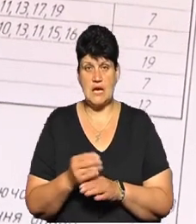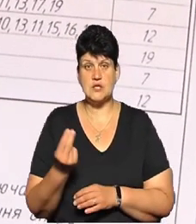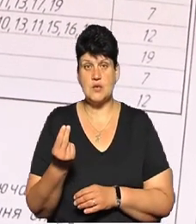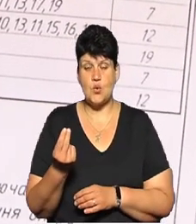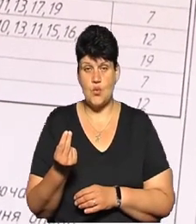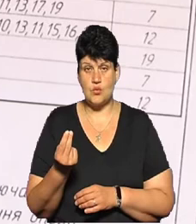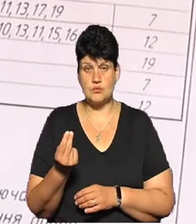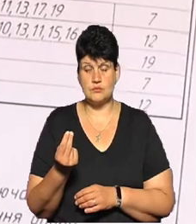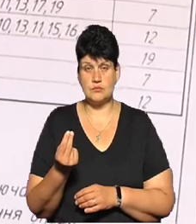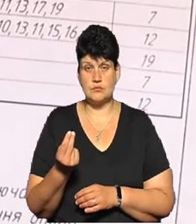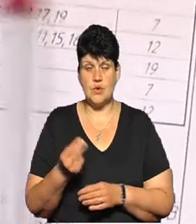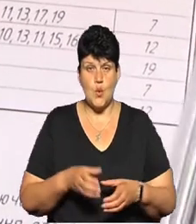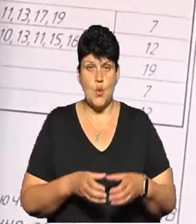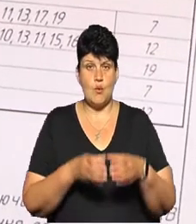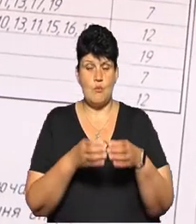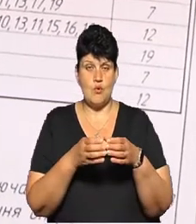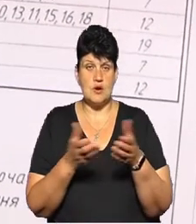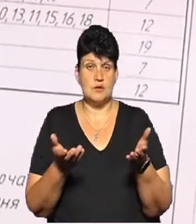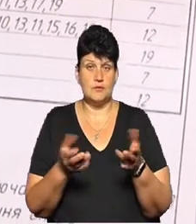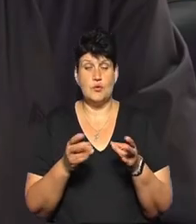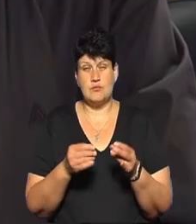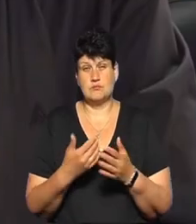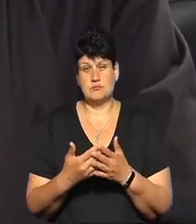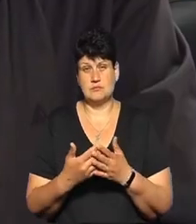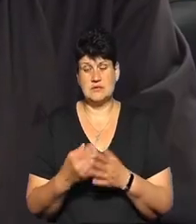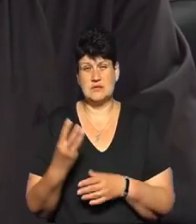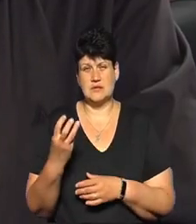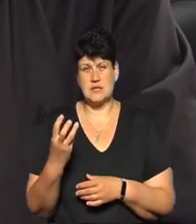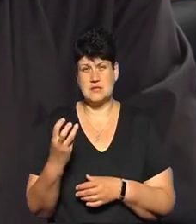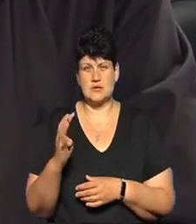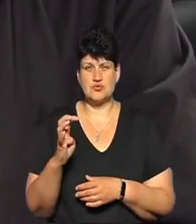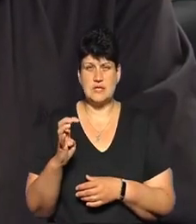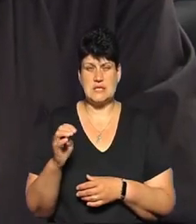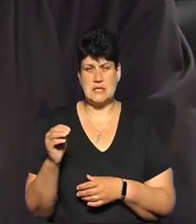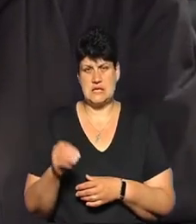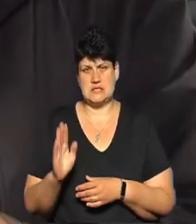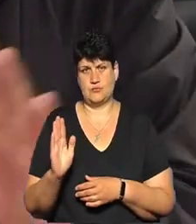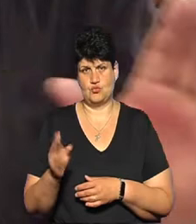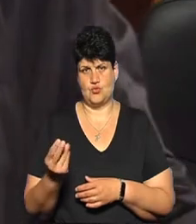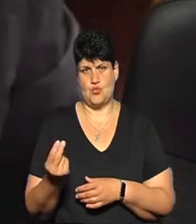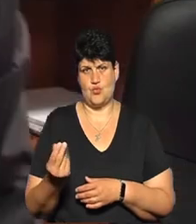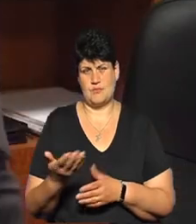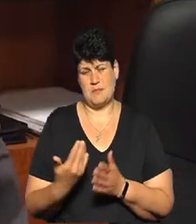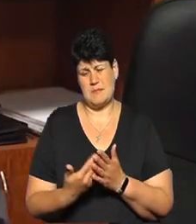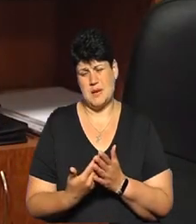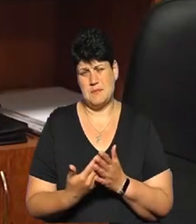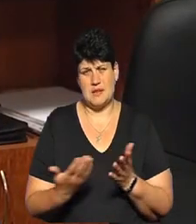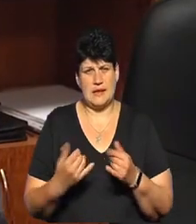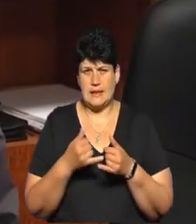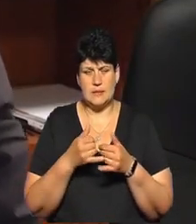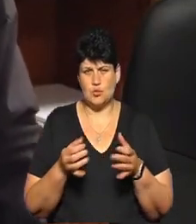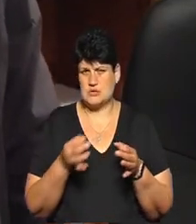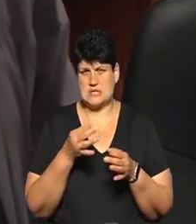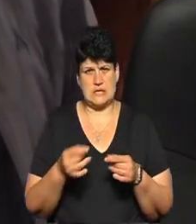опорах поки що, на десь порядка 300-400 тисяч буде коштувати. Приблизно, я так не можу сказати точно, тому що